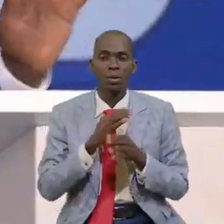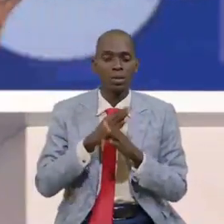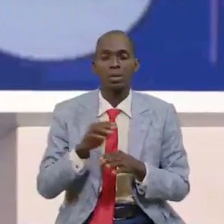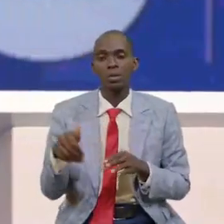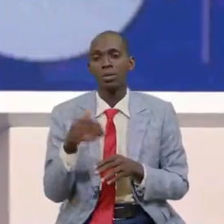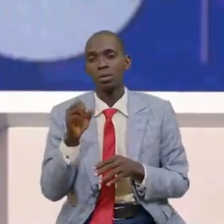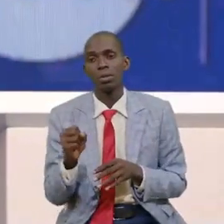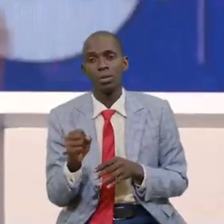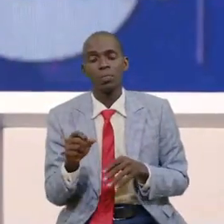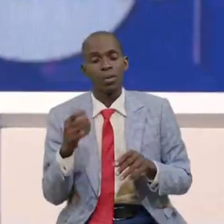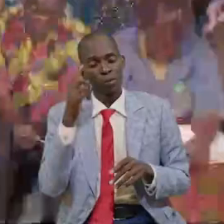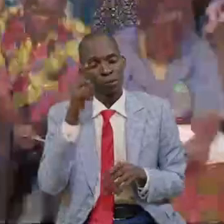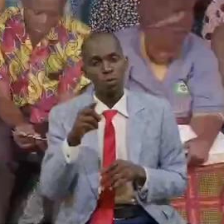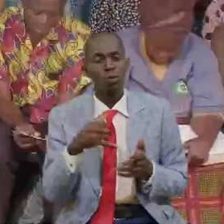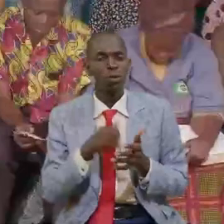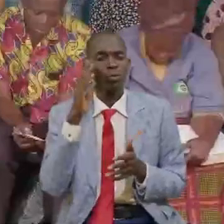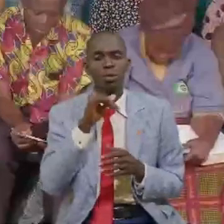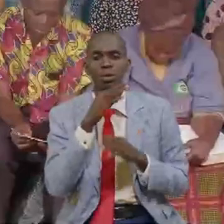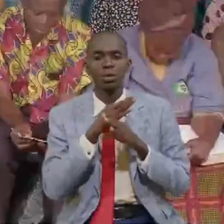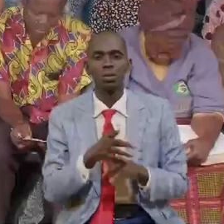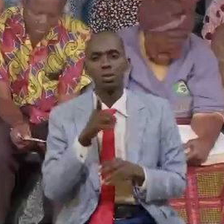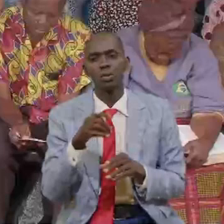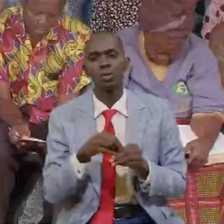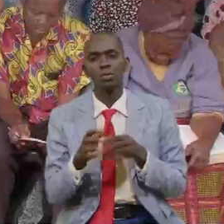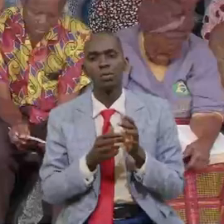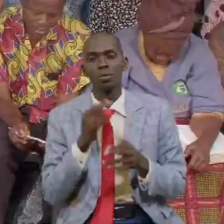et qui empêche les autres, ces choses ne vont pas t'arrêter.